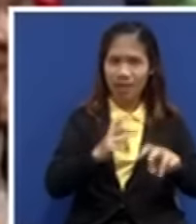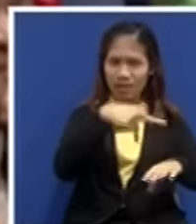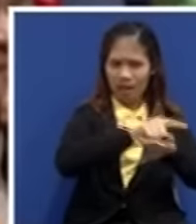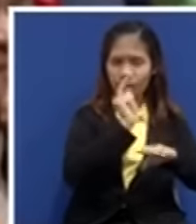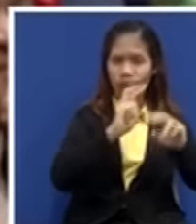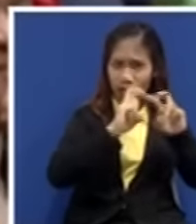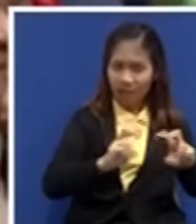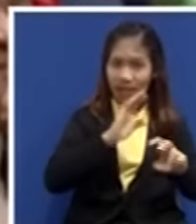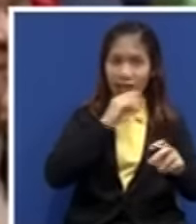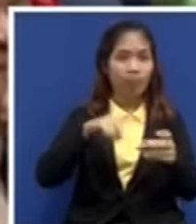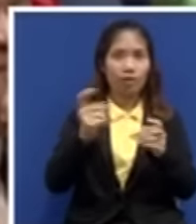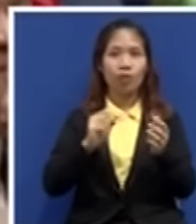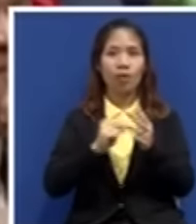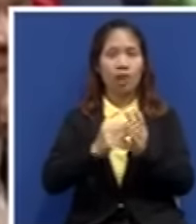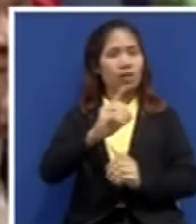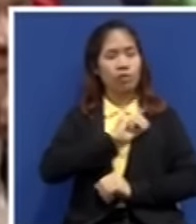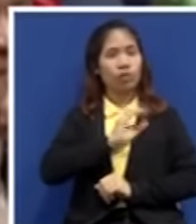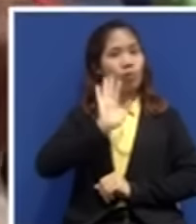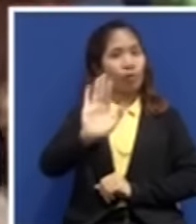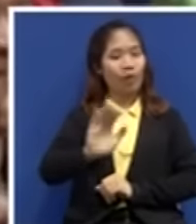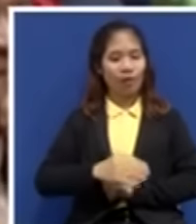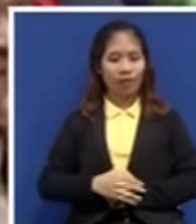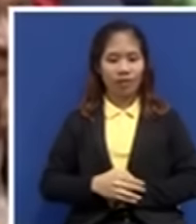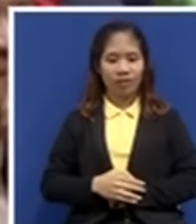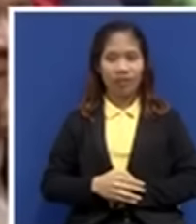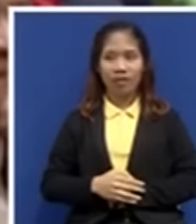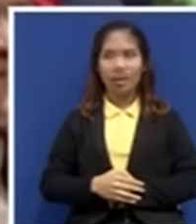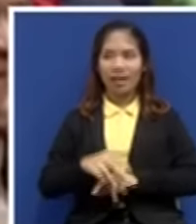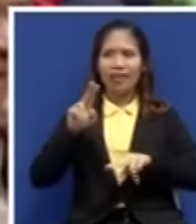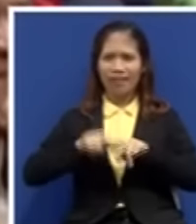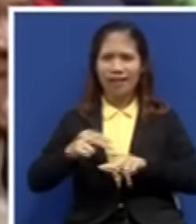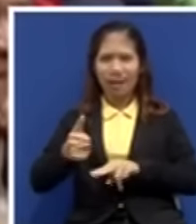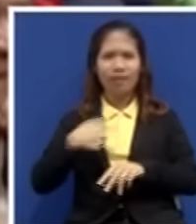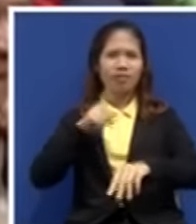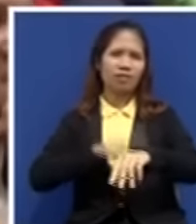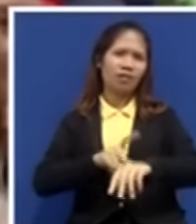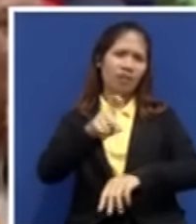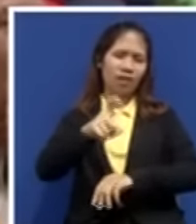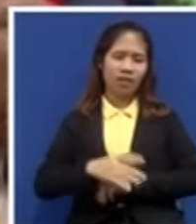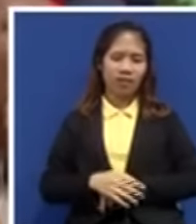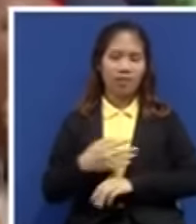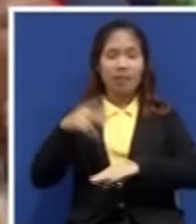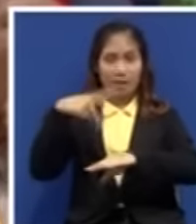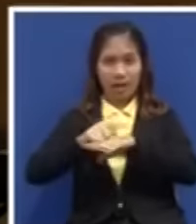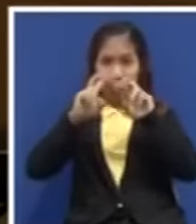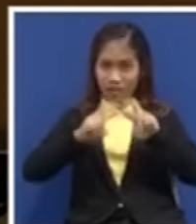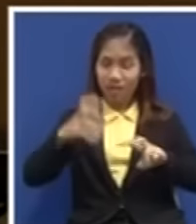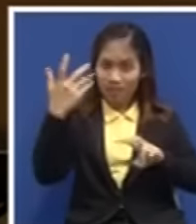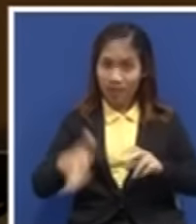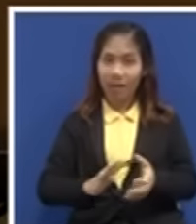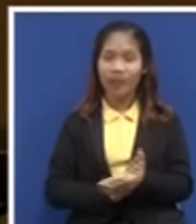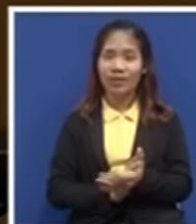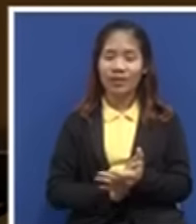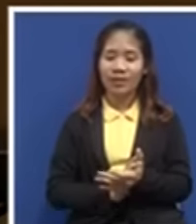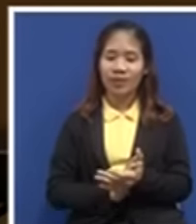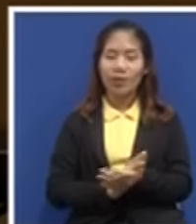ครับถ้าเขาไม่ถอนเขาก็รับผิดชอบของเขาเองท่านนั่งได้แล้วครับจะได้อภิปรายต่อเสียเวลาครับท่านประธานคร ับผมวินิจฉัยแล้วครับผมวินิจฉัยไปแล้วนะครับว่